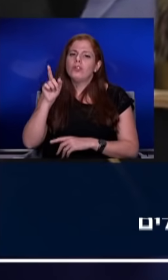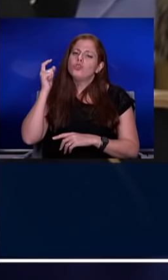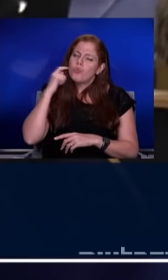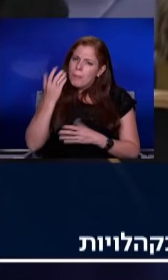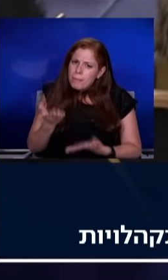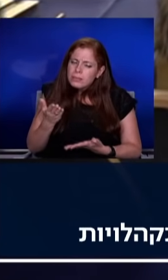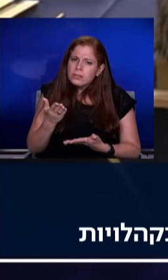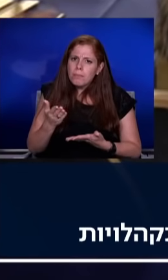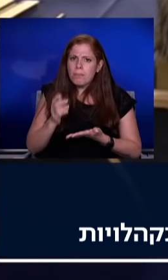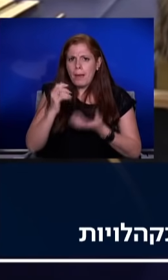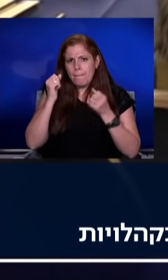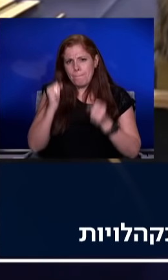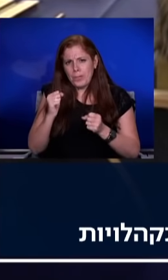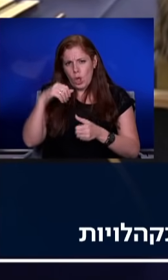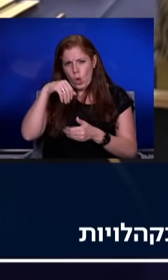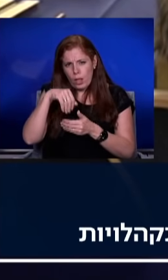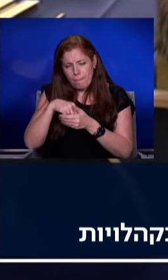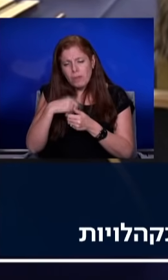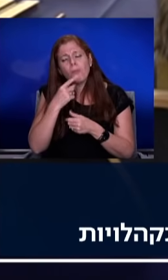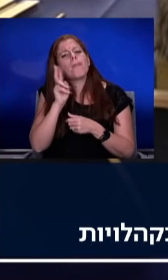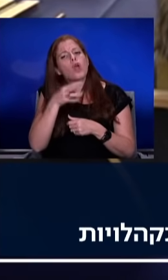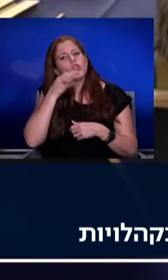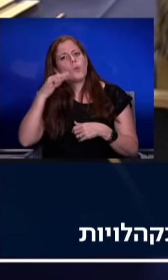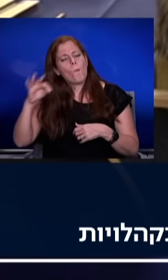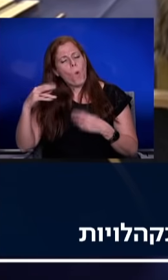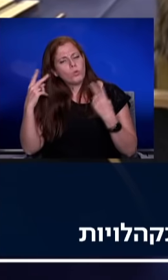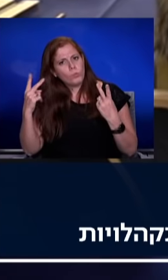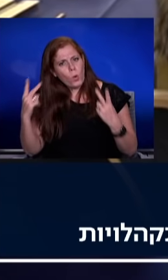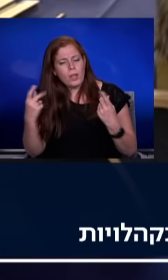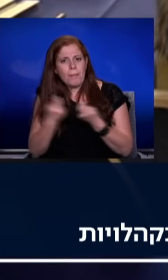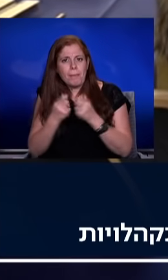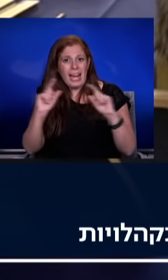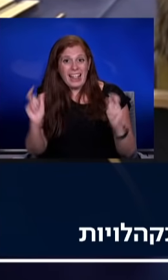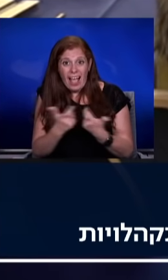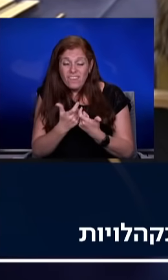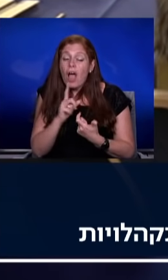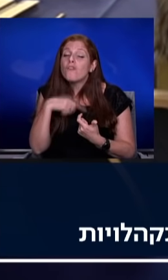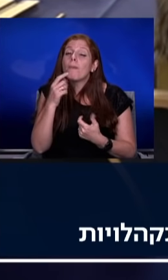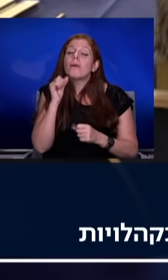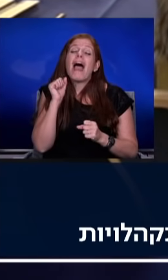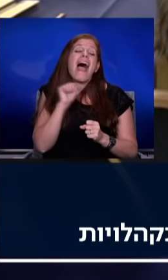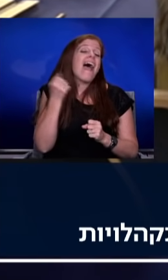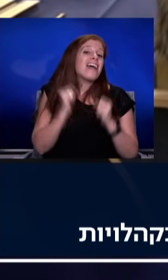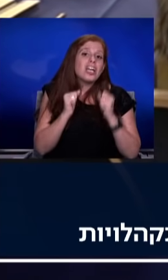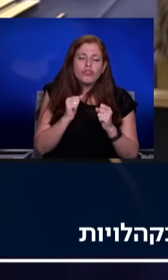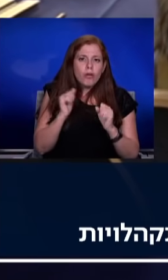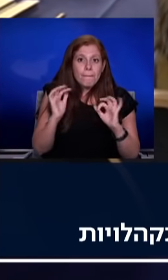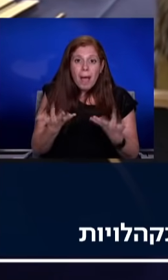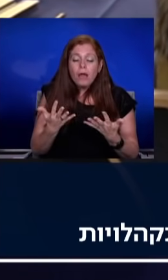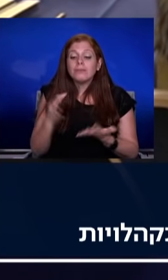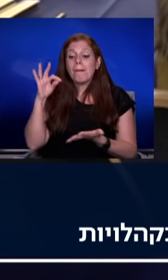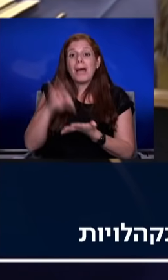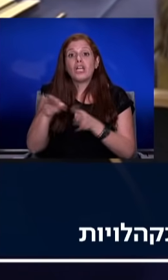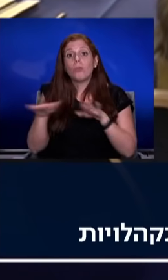אומרים, יש שיפור משמעותי בתקופה האחרונה מבחינת נתוני האכיפה שלנו, אבל הם אומרים, הקושי המרכזי הוא למעשה, ברגע שהממשלה החליטה